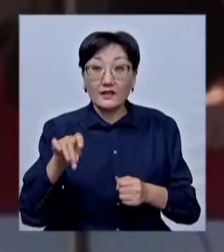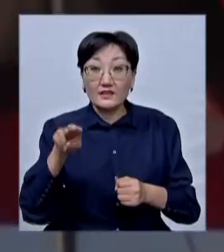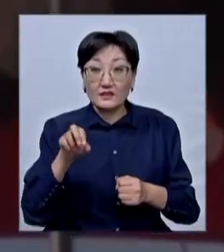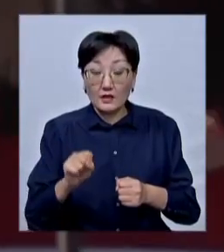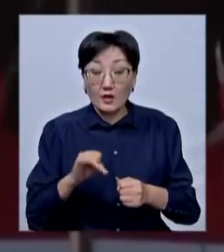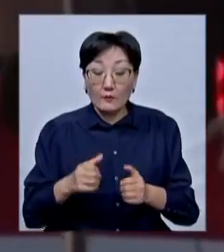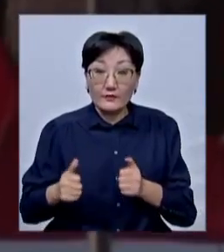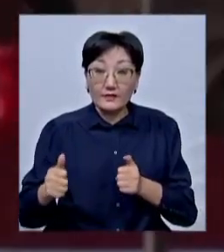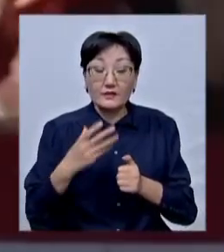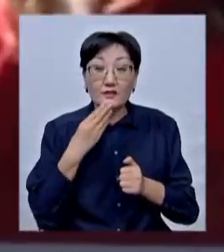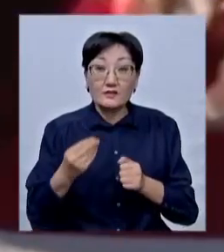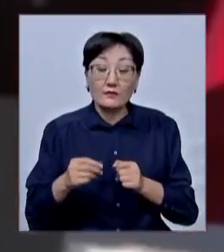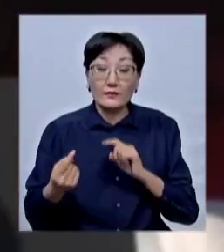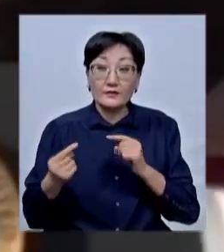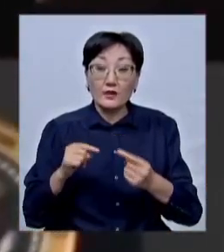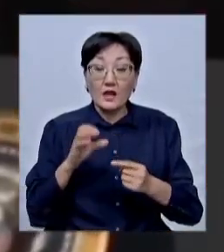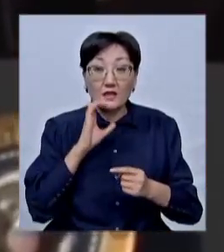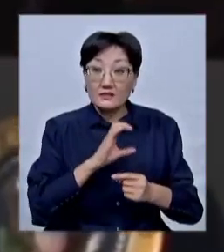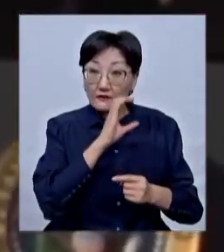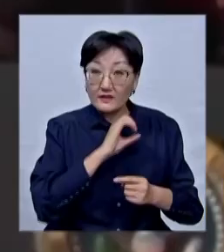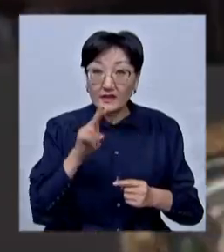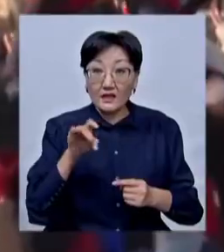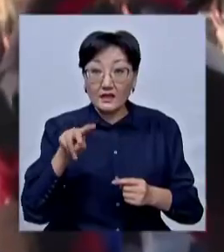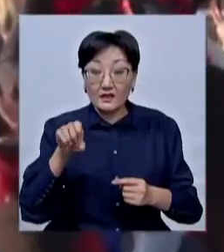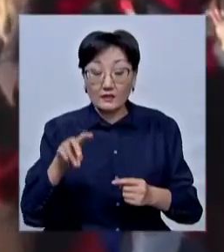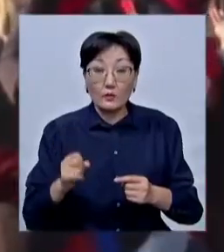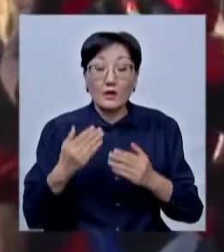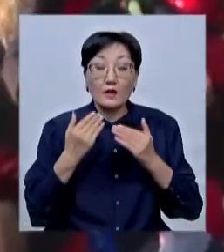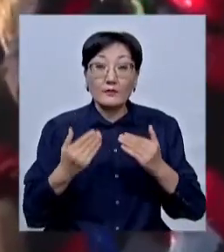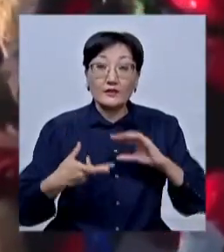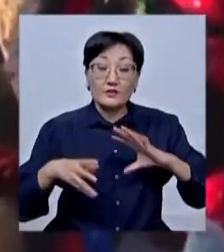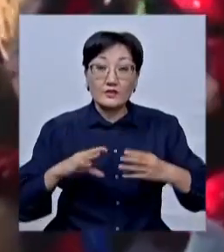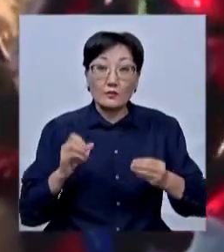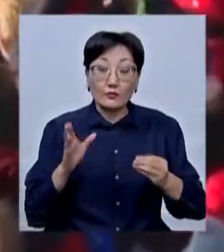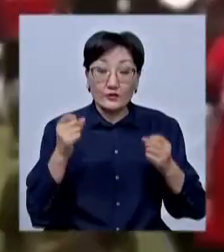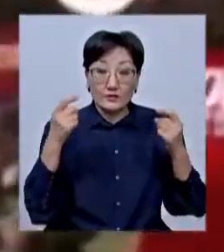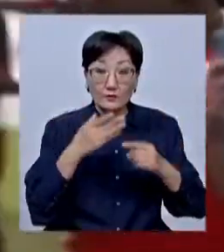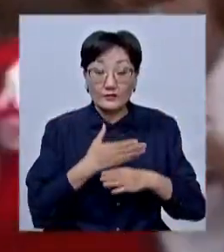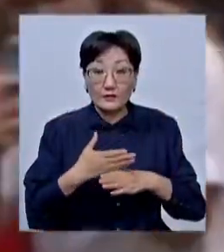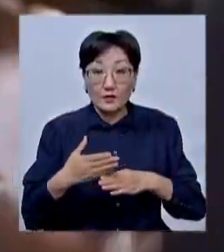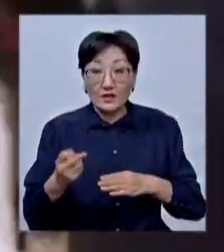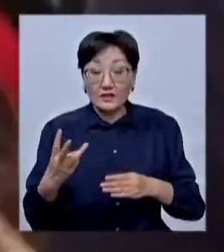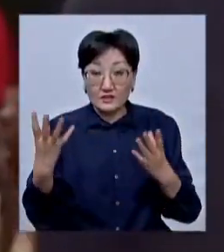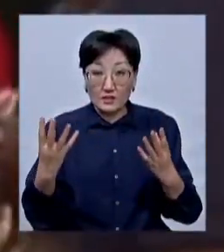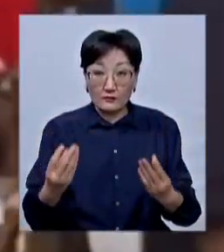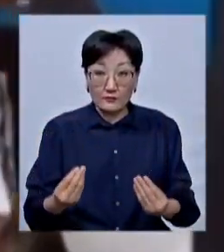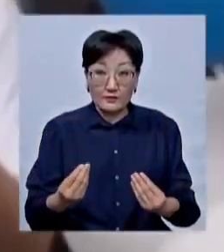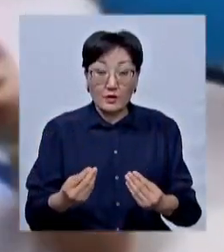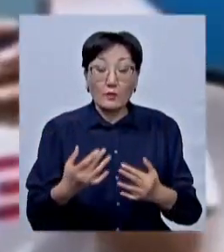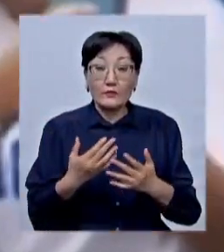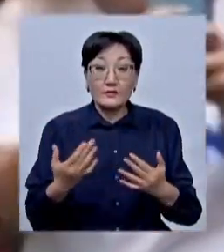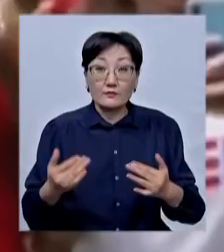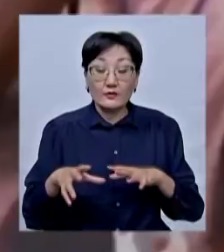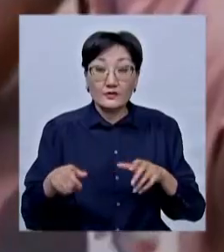также опережает своего оппонента в Северной Каролине. Окончательные итоги выборов станут известны только спустя несколько дней,